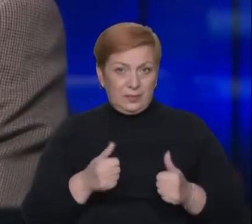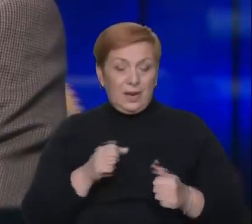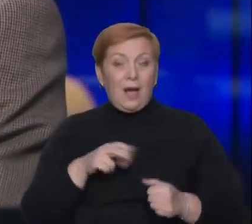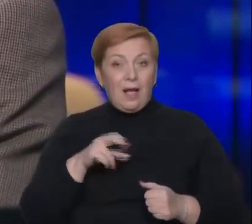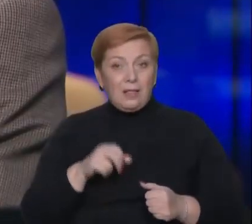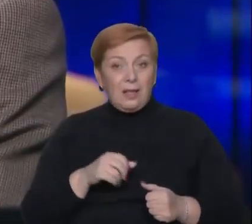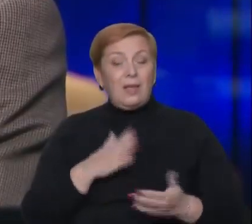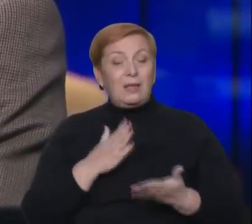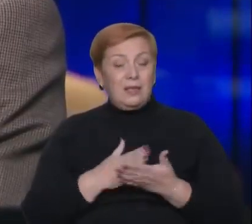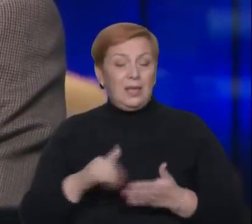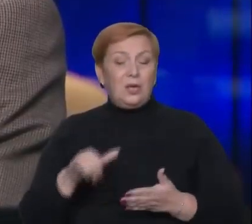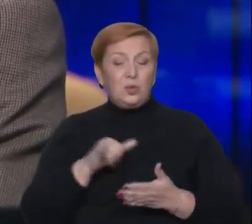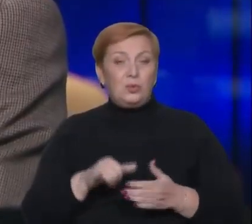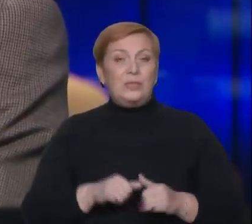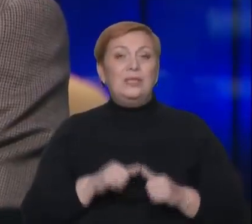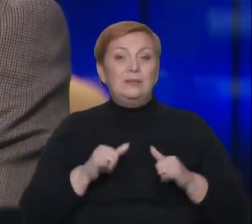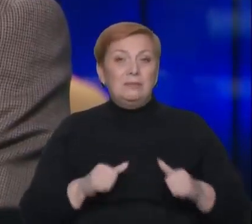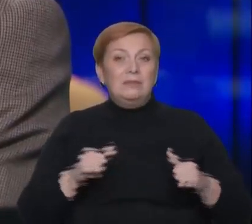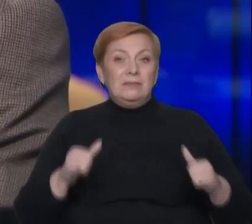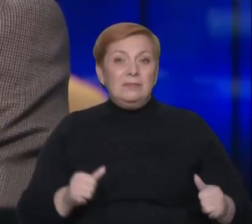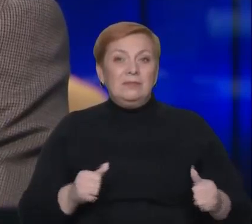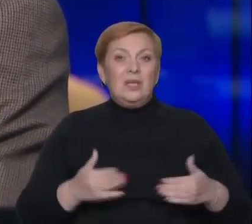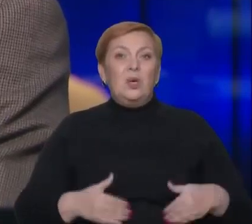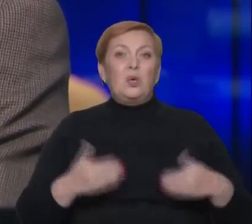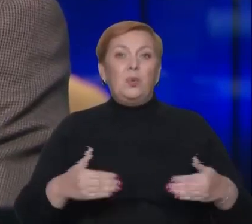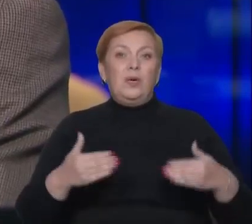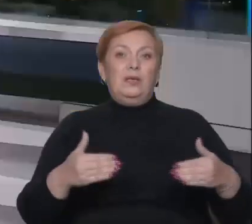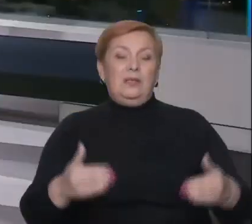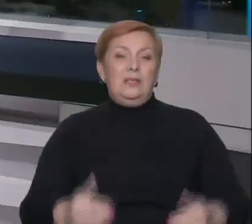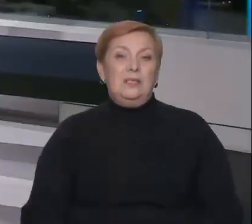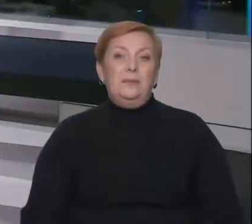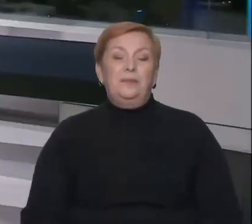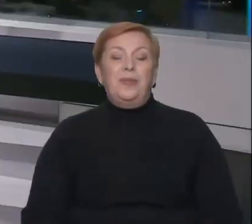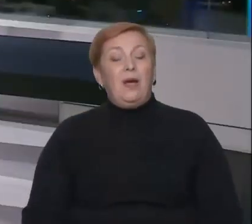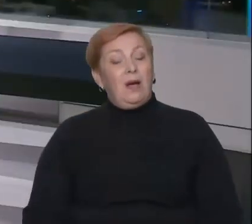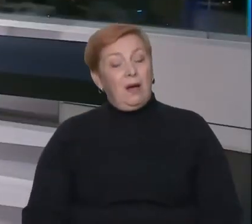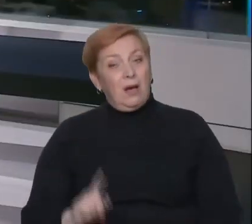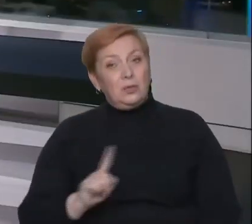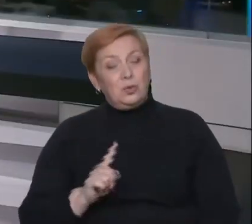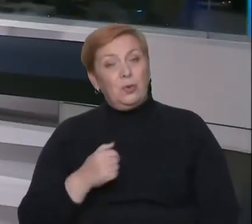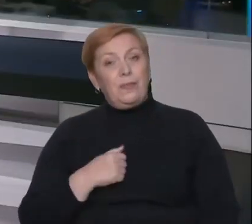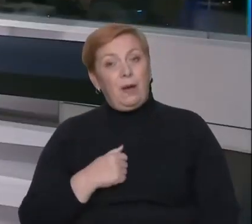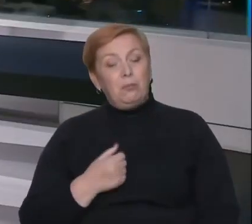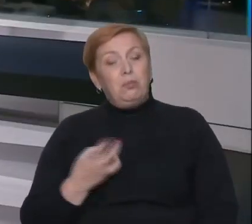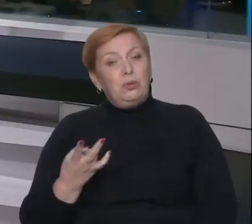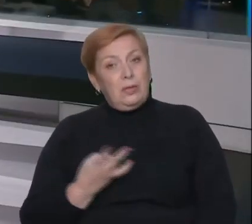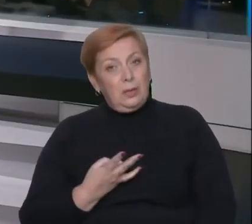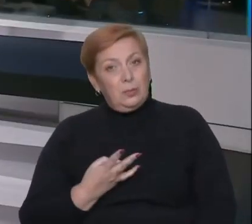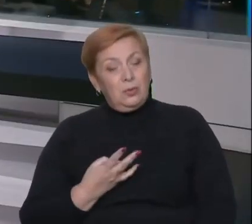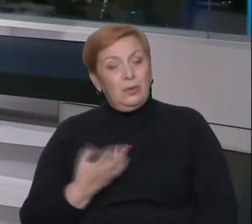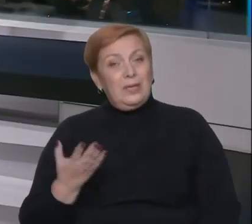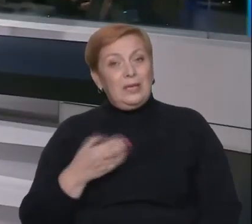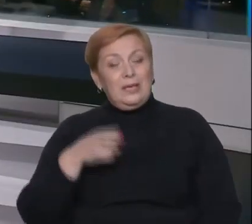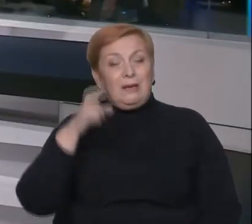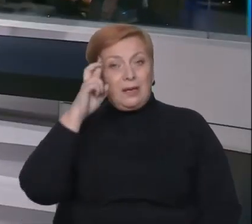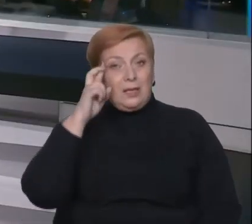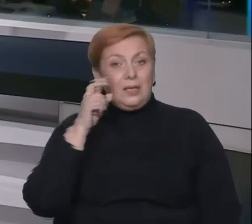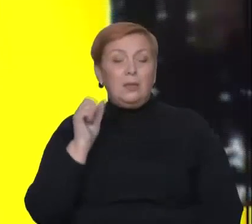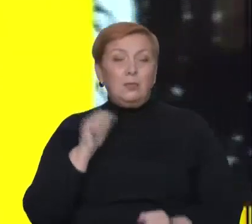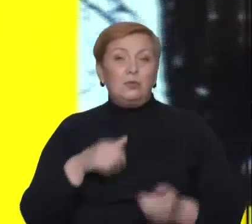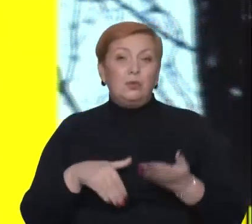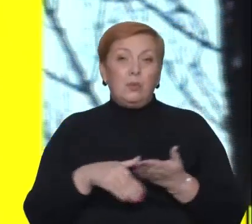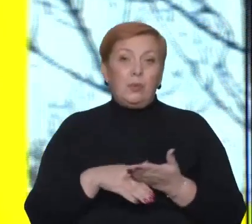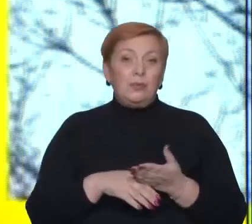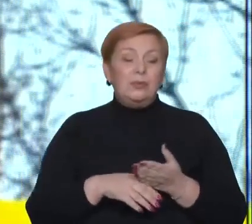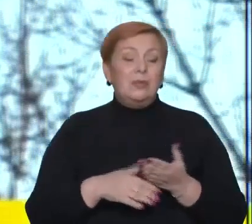Про те, куди нам ще рухатись, от що нам потрібно, які нам країни можуть цьому допомогти, ну, з кого брати приклад, або хто